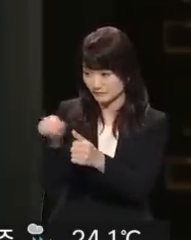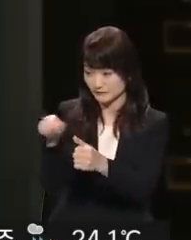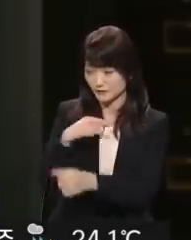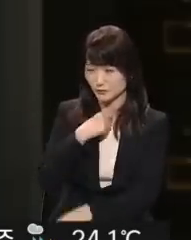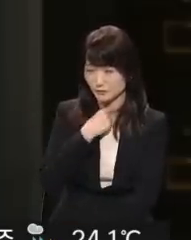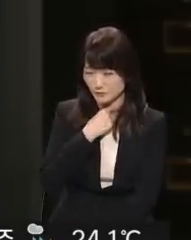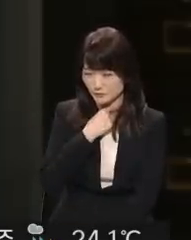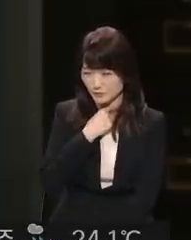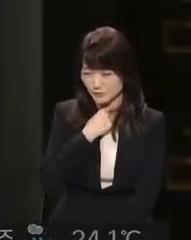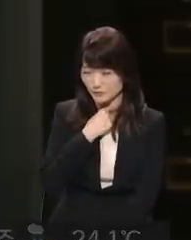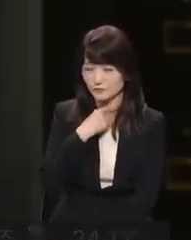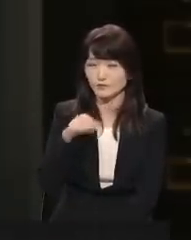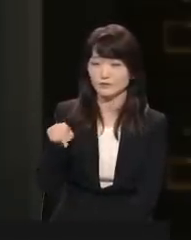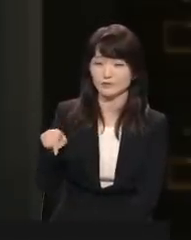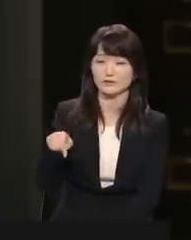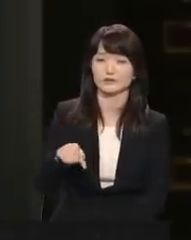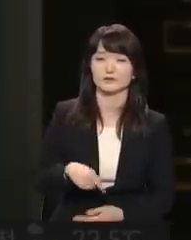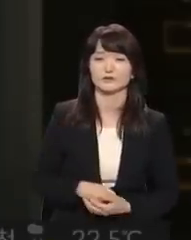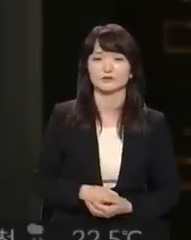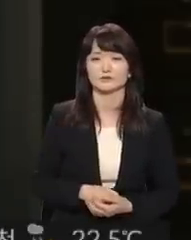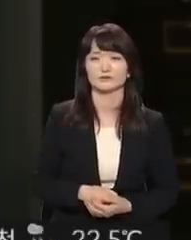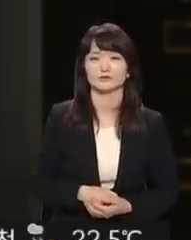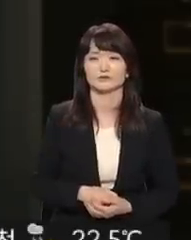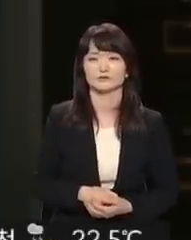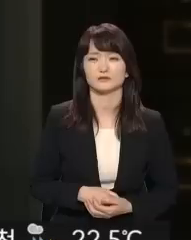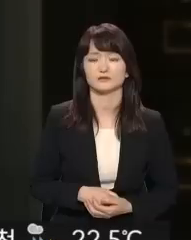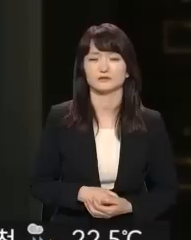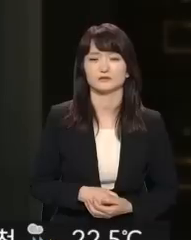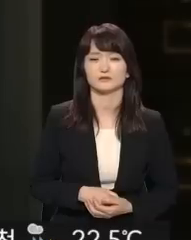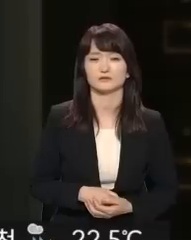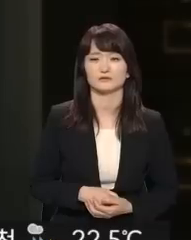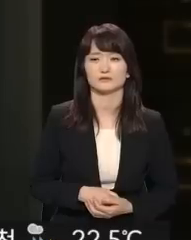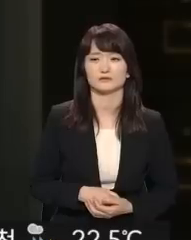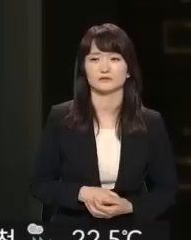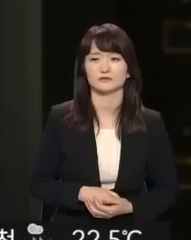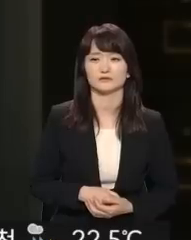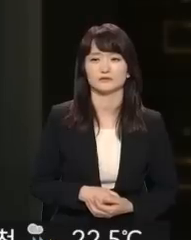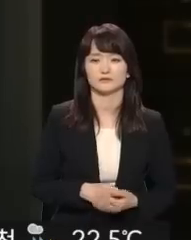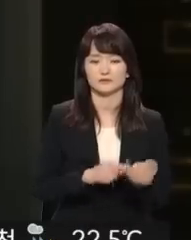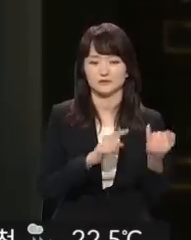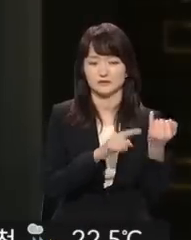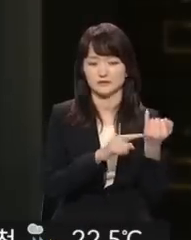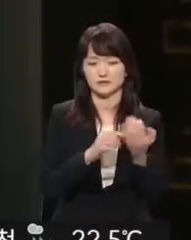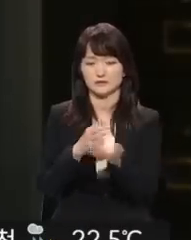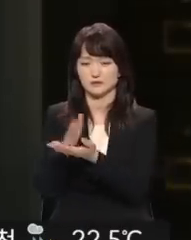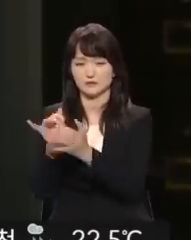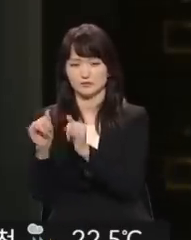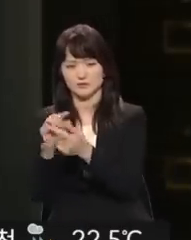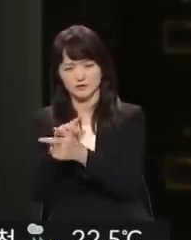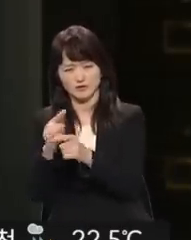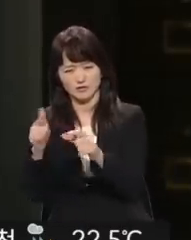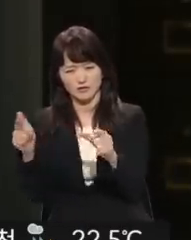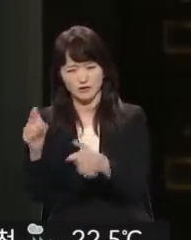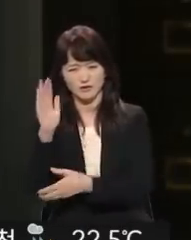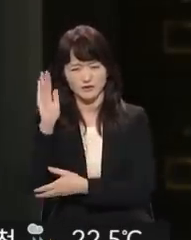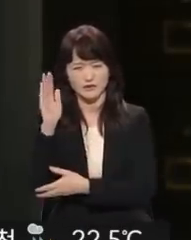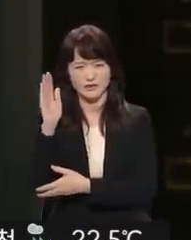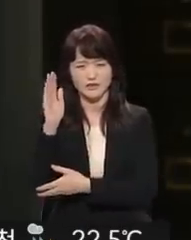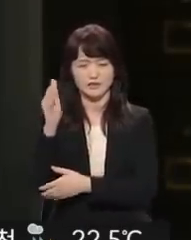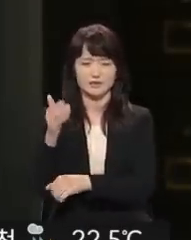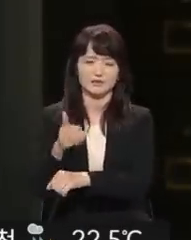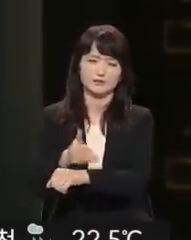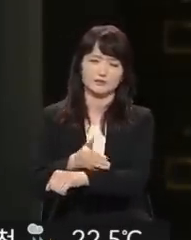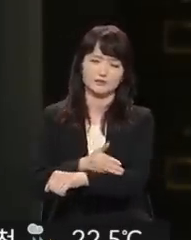하고 있던 얼치기 살인마를 너무나 전문가들이 이런저런 서사를 붙이면서